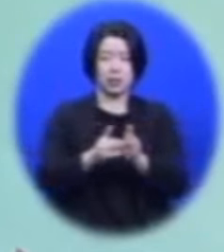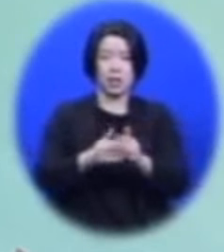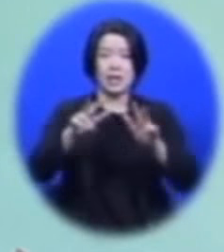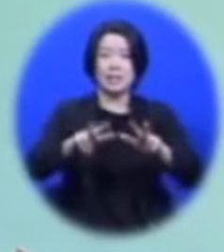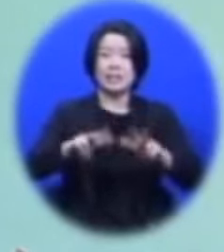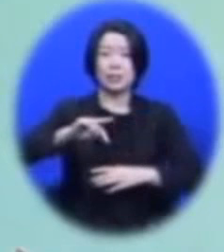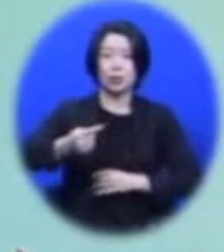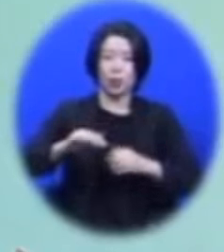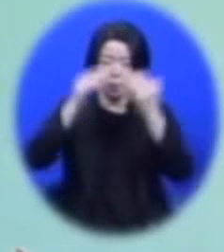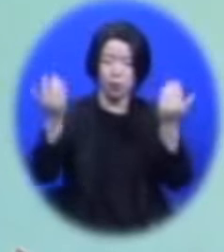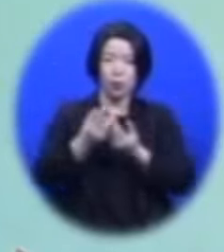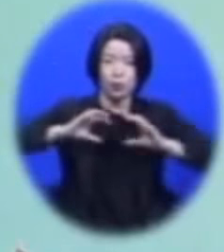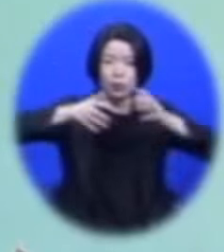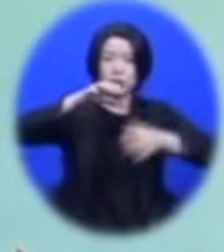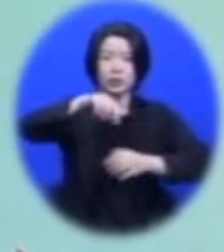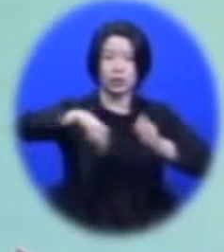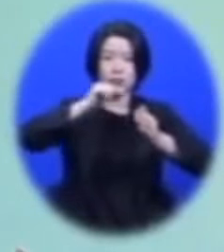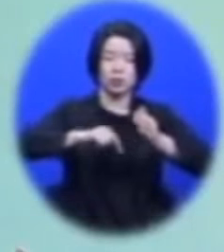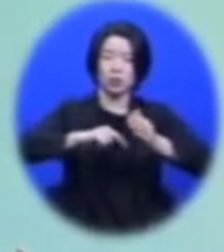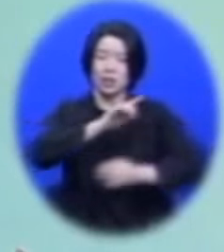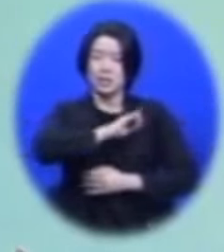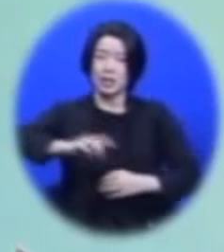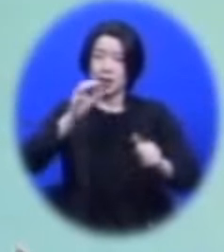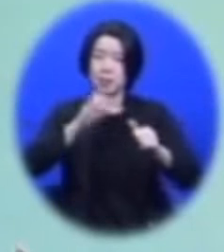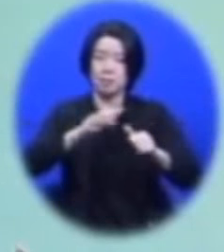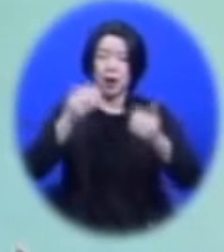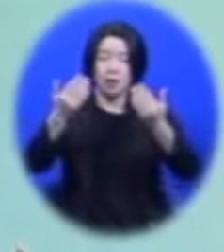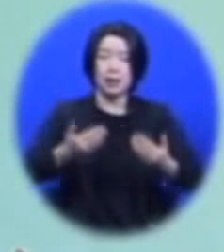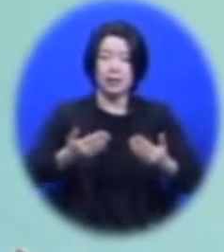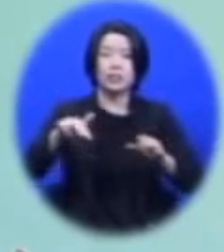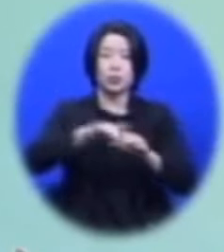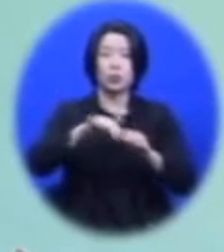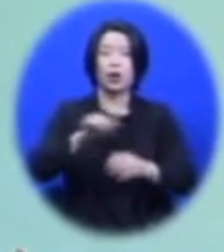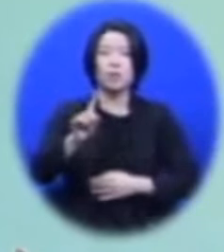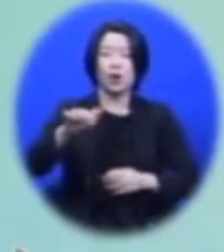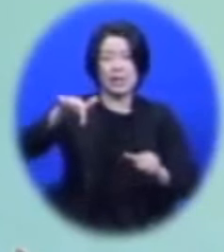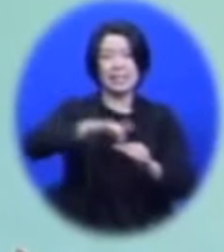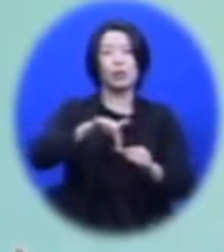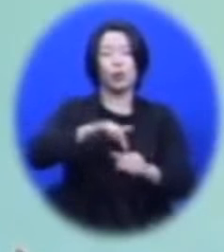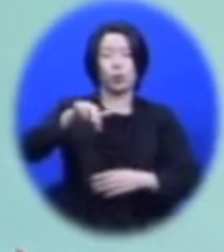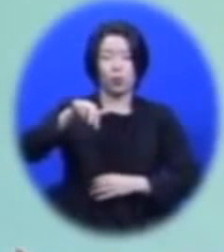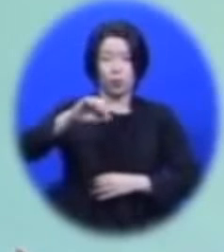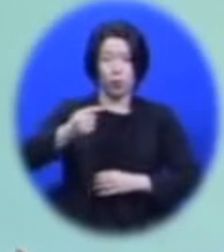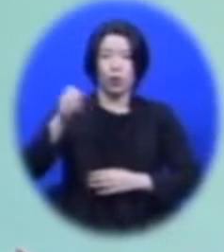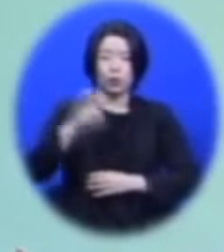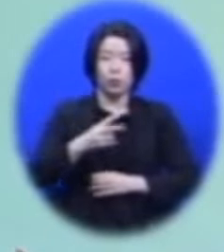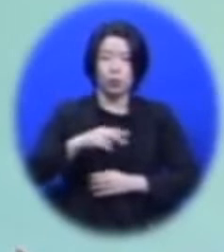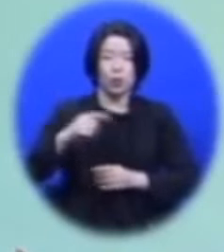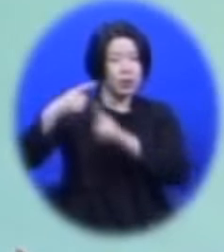전 세계에서 가장 핍박을 받는 종교가 기독교고 가장 많은 순교자를 내고